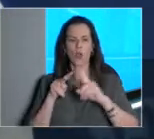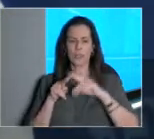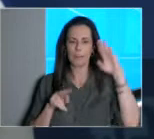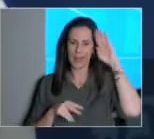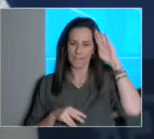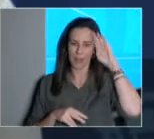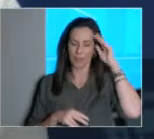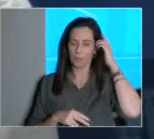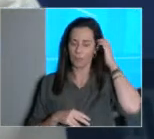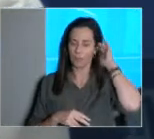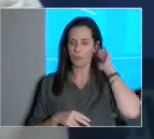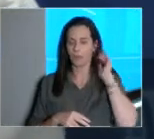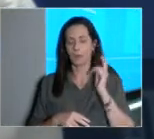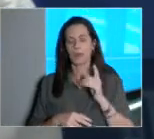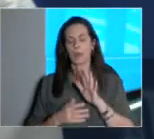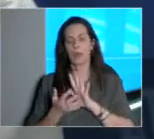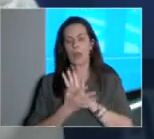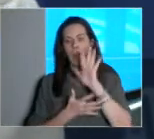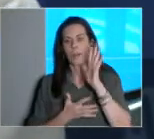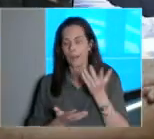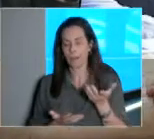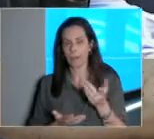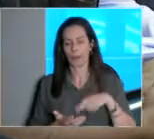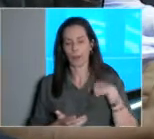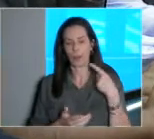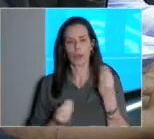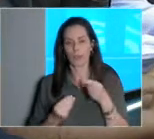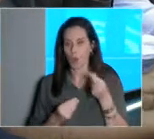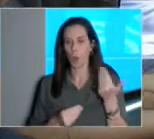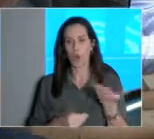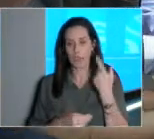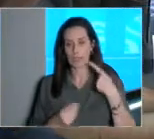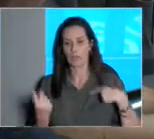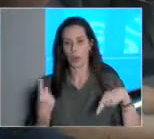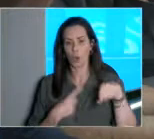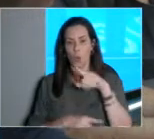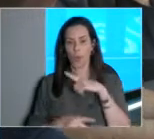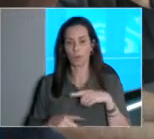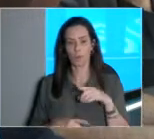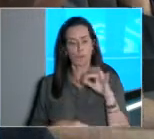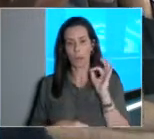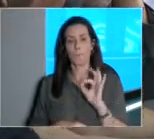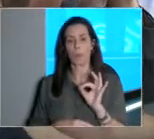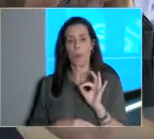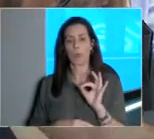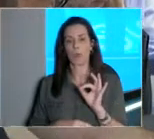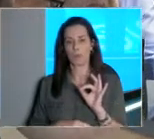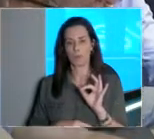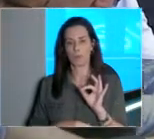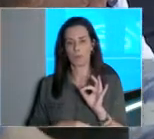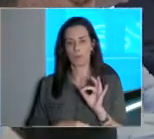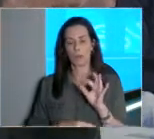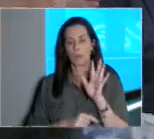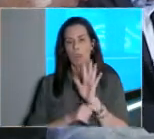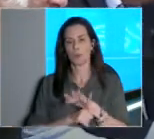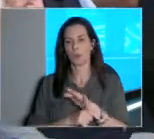בחיפה שבכלל מתעכב 15 שנה לביצוע. הדברים האלה עולים לנו כסף ופוגעים במשפיעים